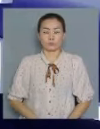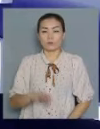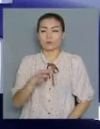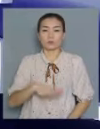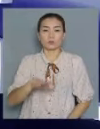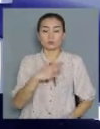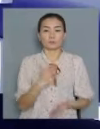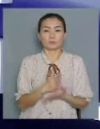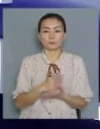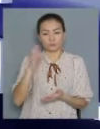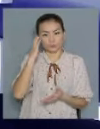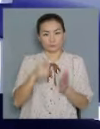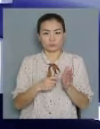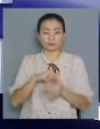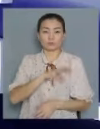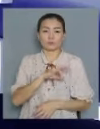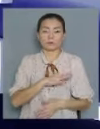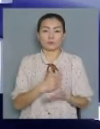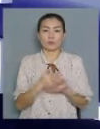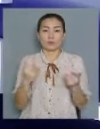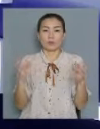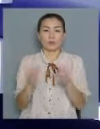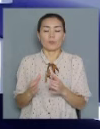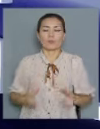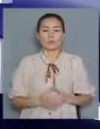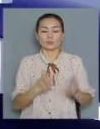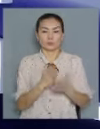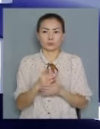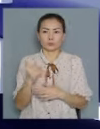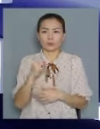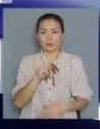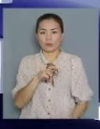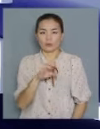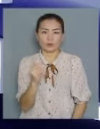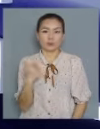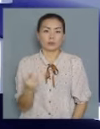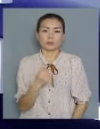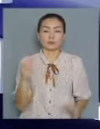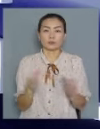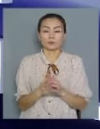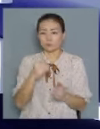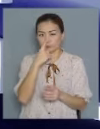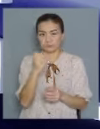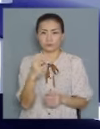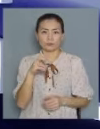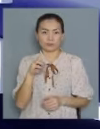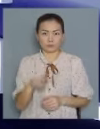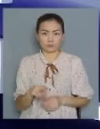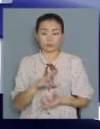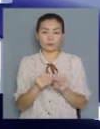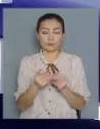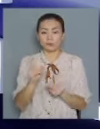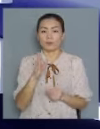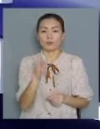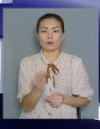Облыс көлемінде қара алтынды игеріп отырған алпауыт компанияларының бірі Ембімұнайгаз акционерлік қоғамына биыл 100 жыл. Тура бір